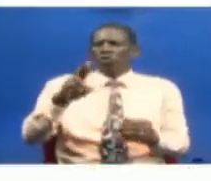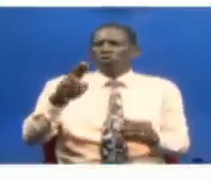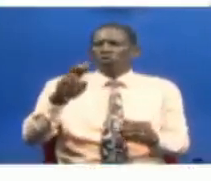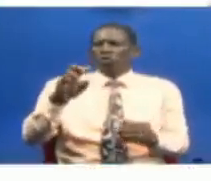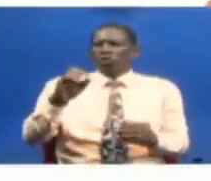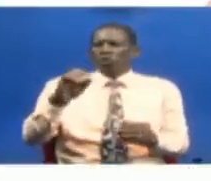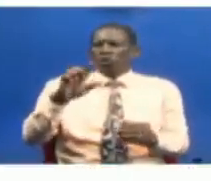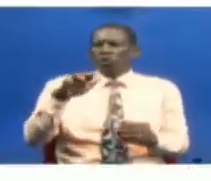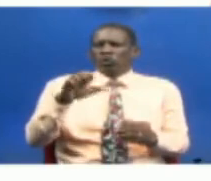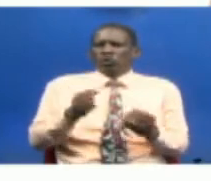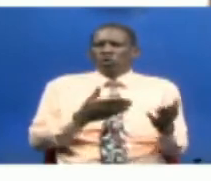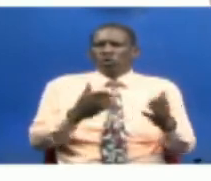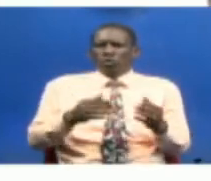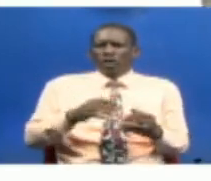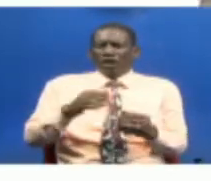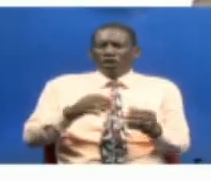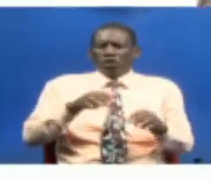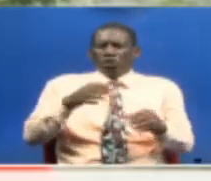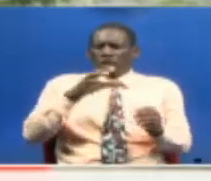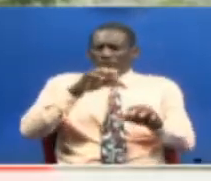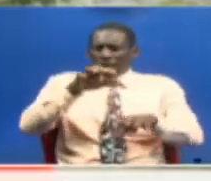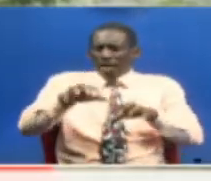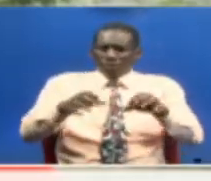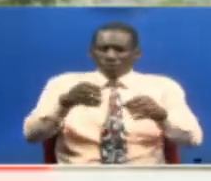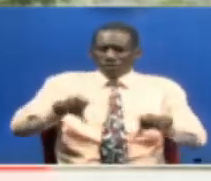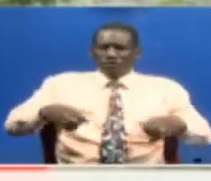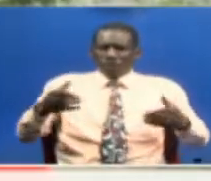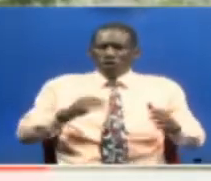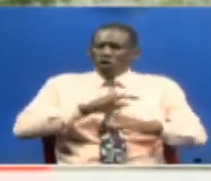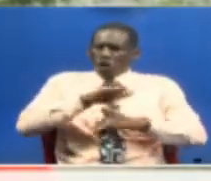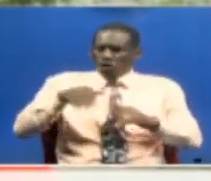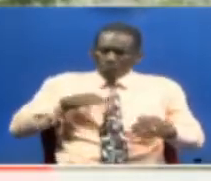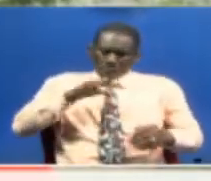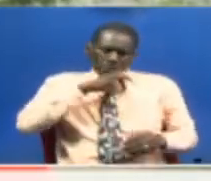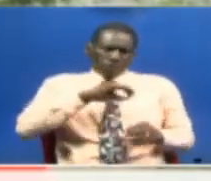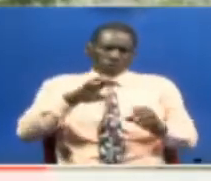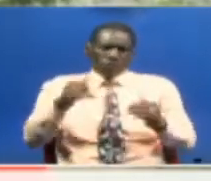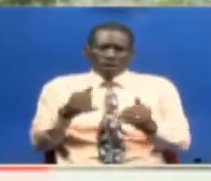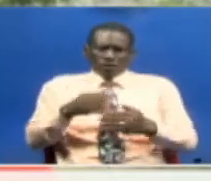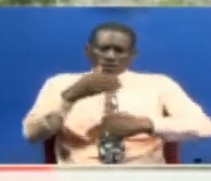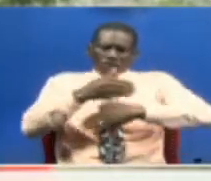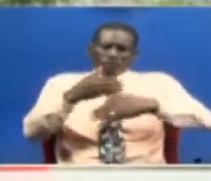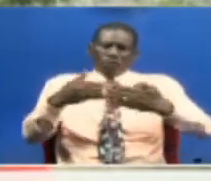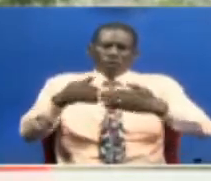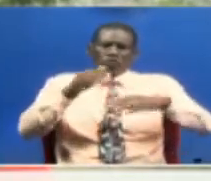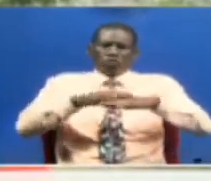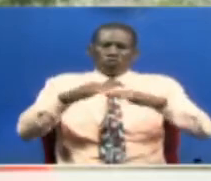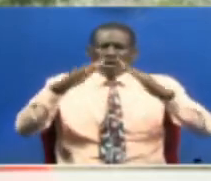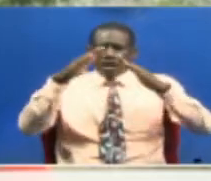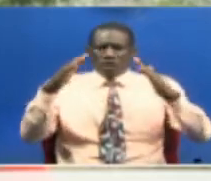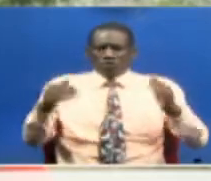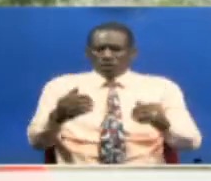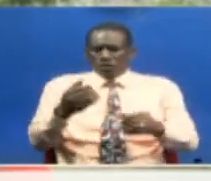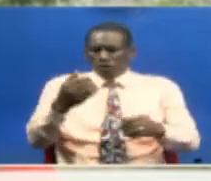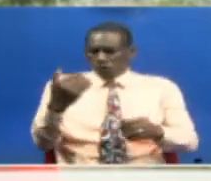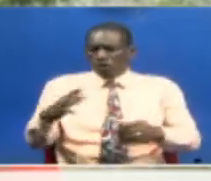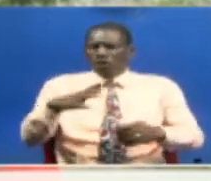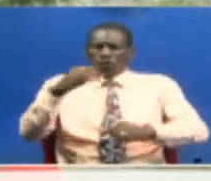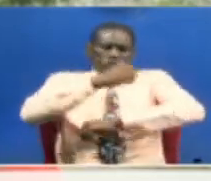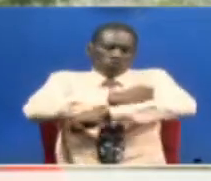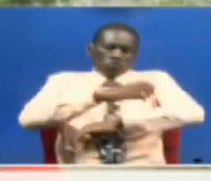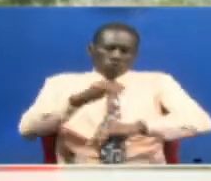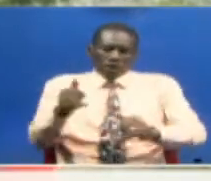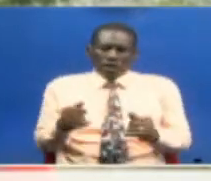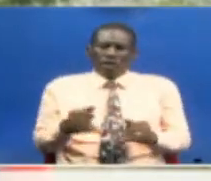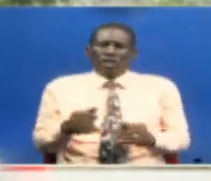the marine species. Kiangalia wanawake wote wamefaidika, wamejenga nyumba nzuri, wanapeleka watoto wao shule vizuri, wanafanya